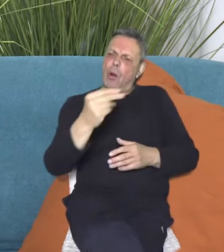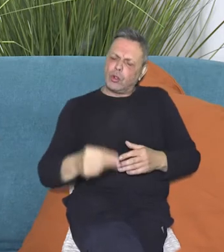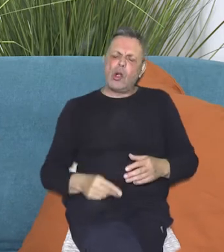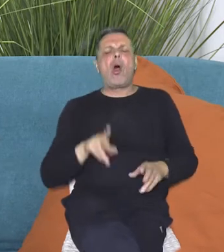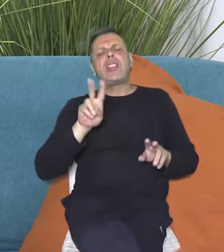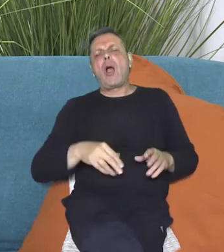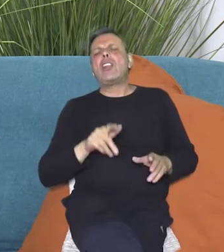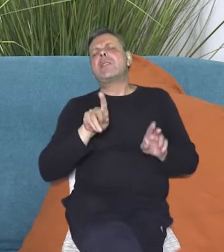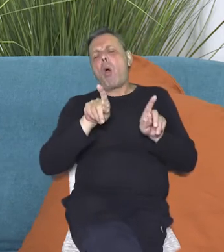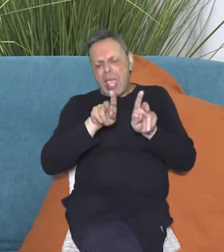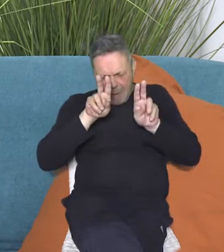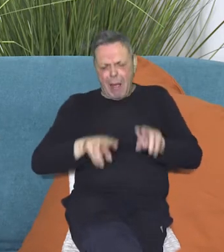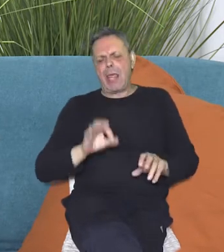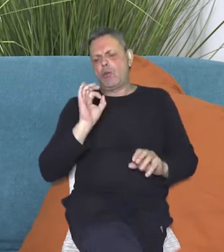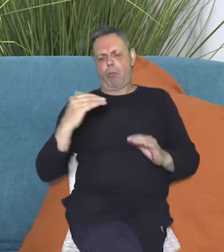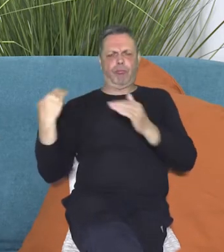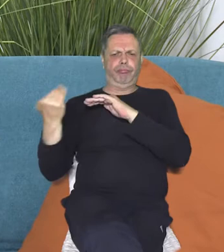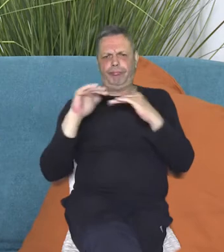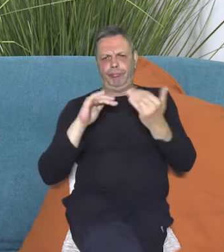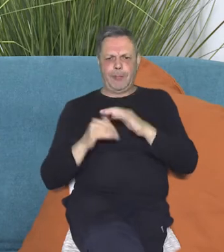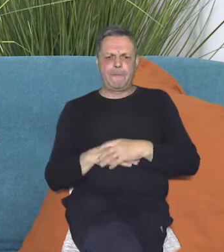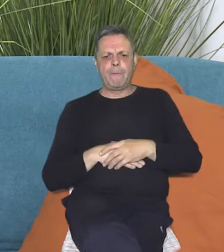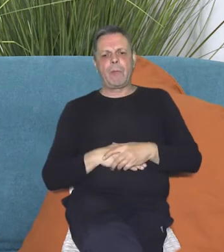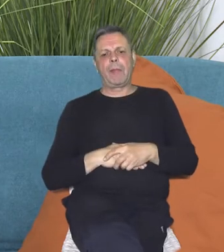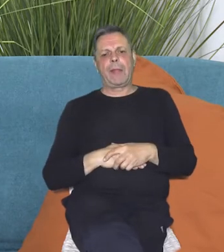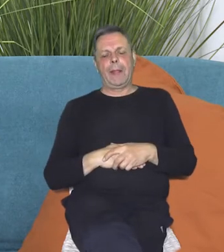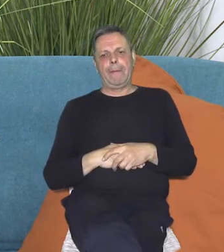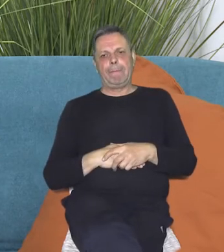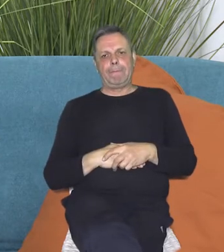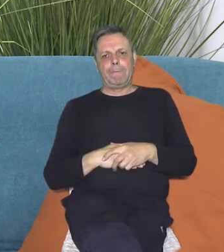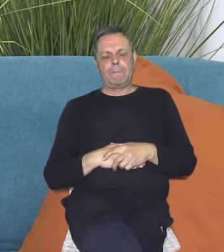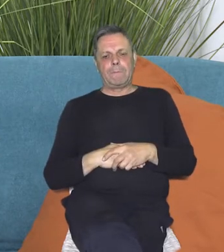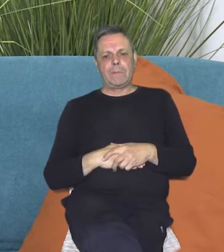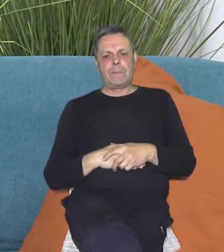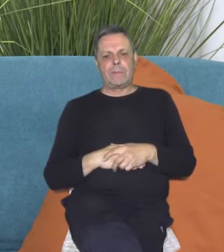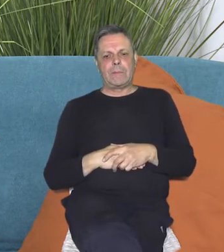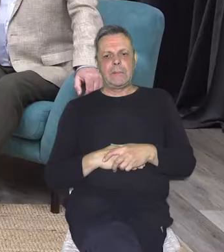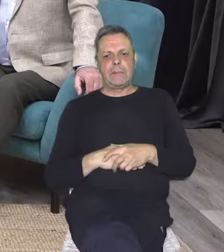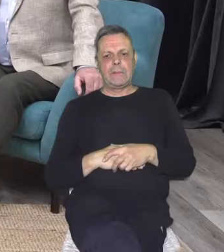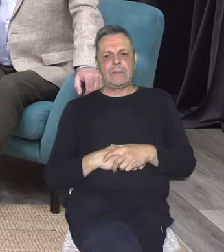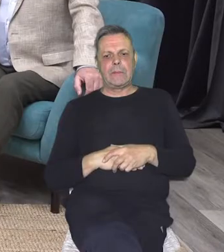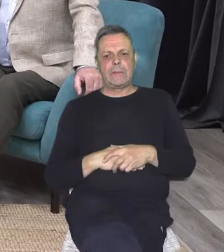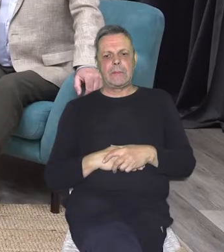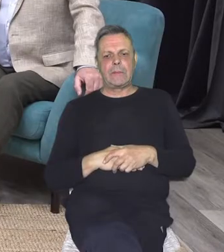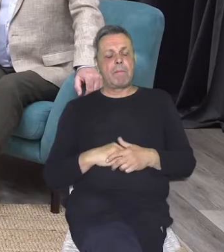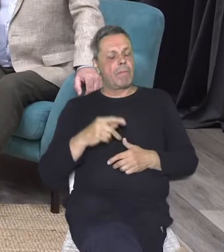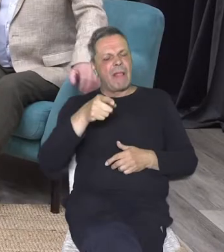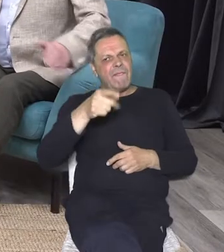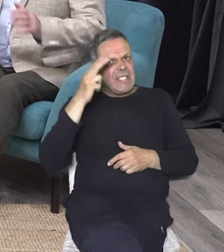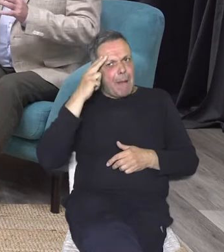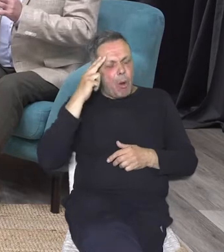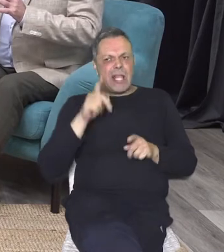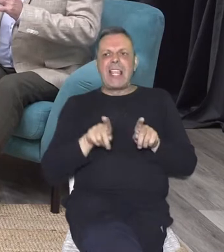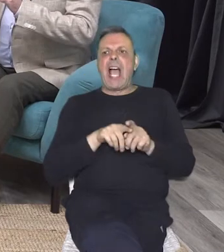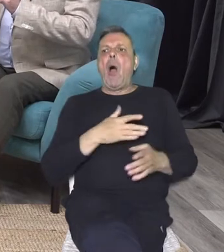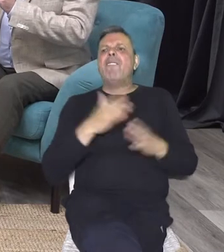imali uzajamno i u tom stručnom, recimo, dijelu jako puno kontakta. Izvanredno. Poznati ste